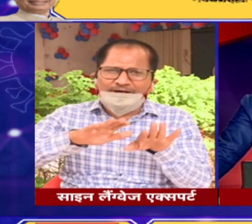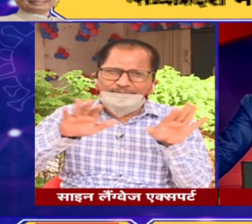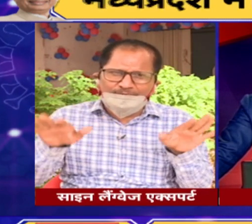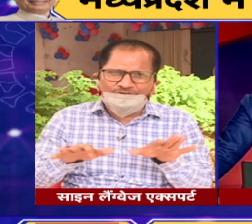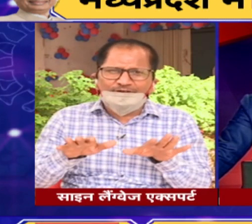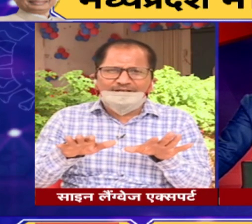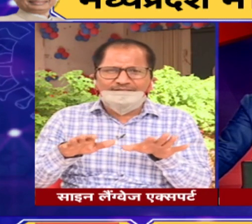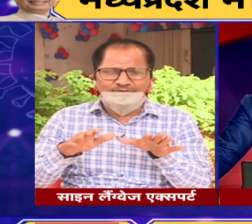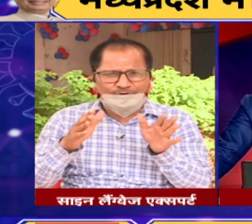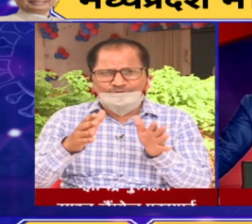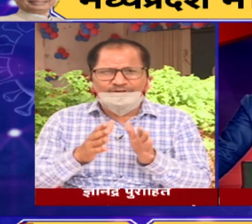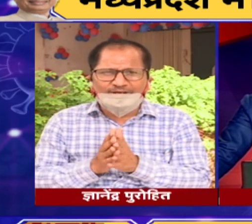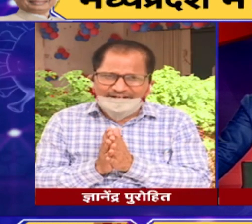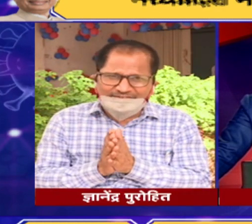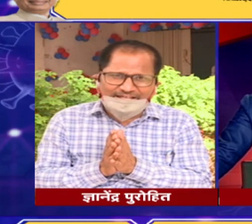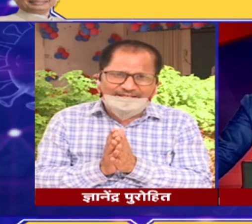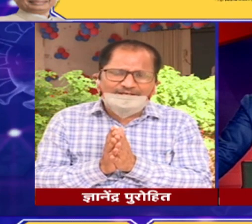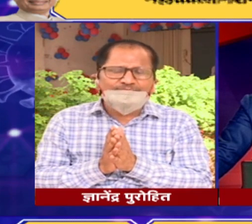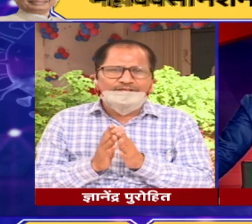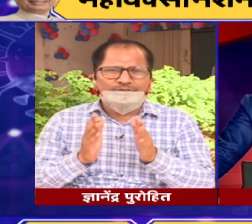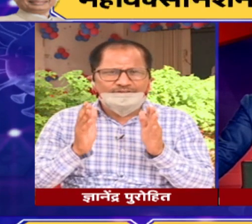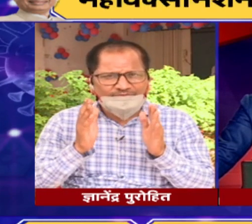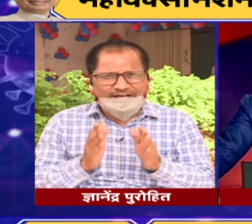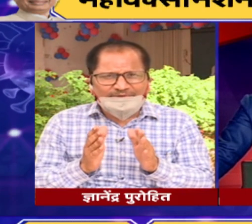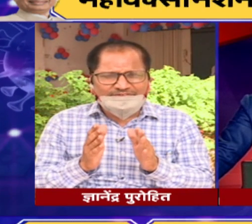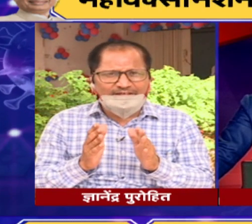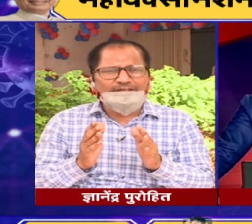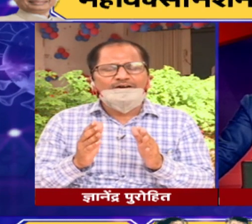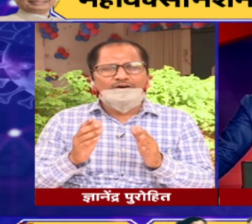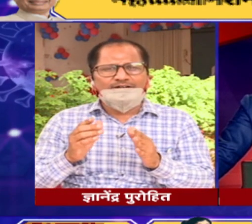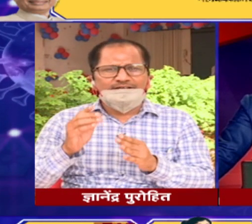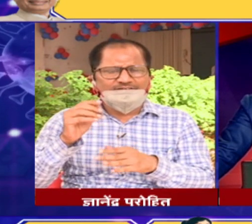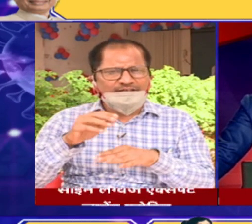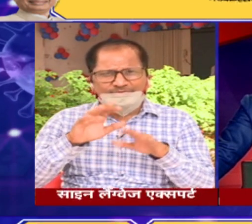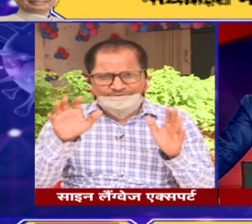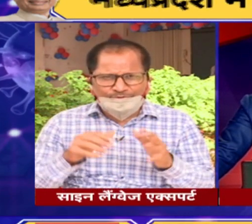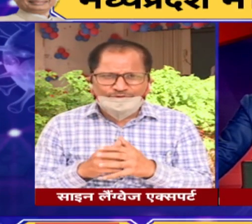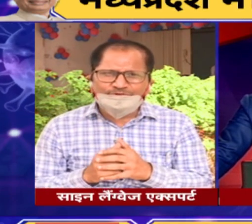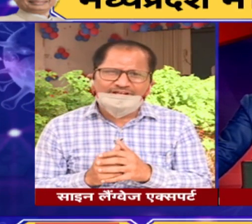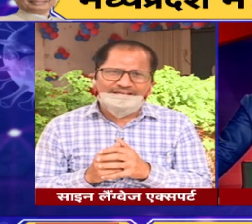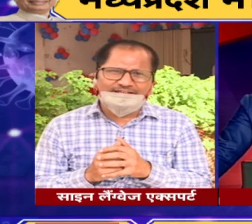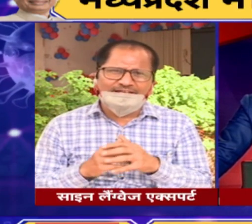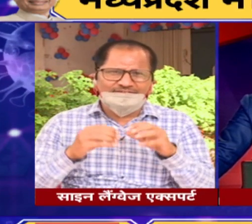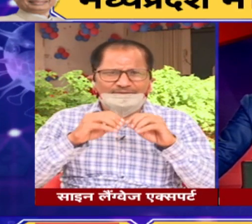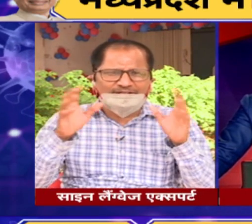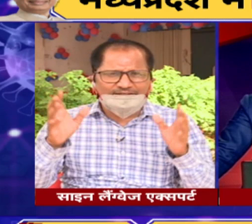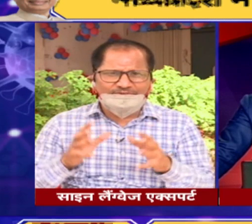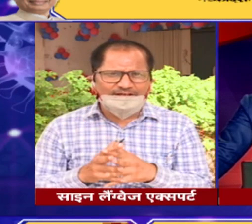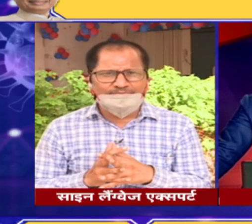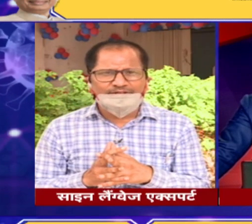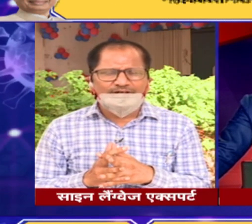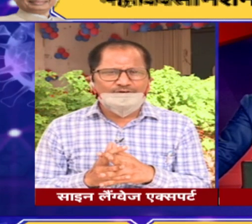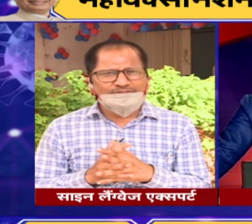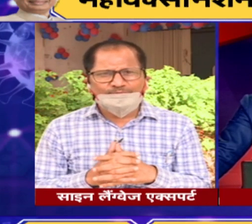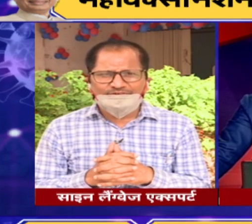पूरा लगा हुआ है वहाँ पे बच्चों के माध्यम से बहुत कुछ हम करना चाहते हैं। तो दिव्यांग बच्चे हैं और ये कुछ संकेत हैं जिसके